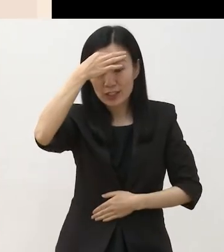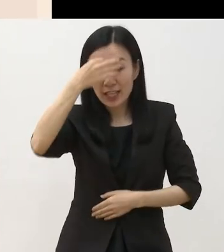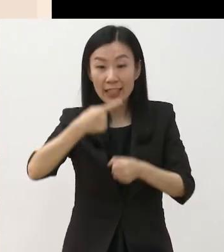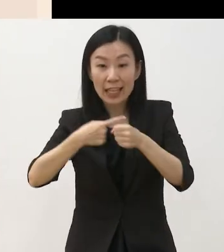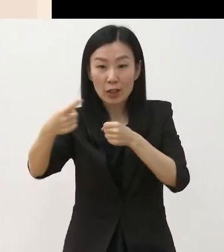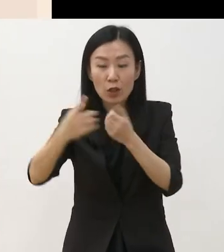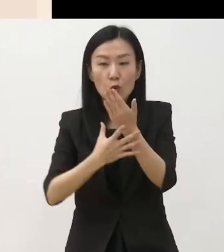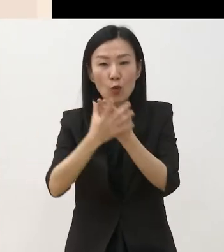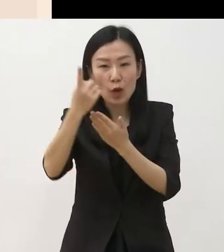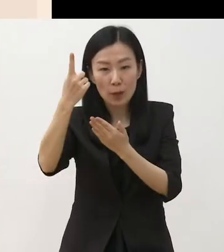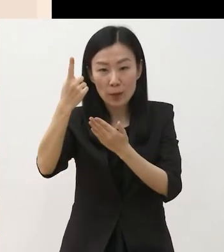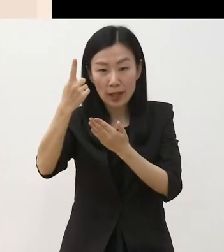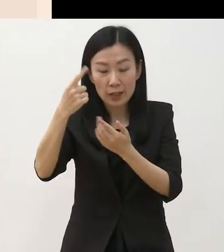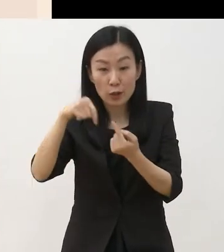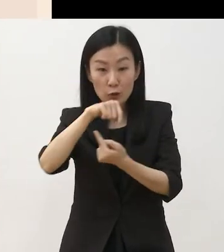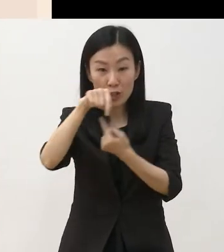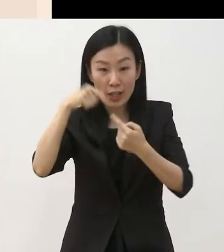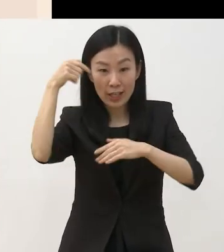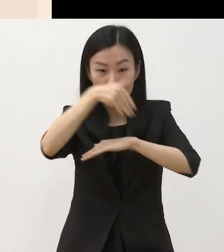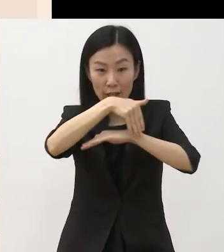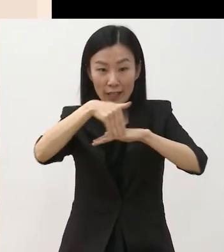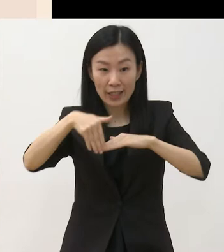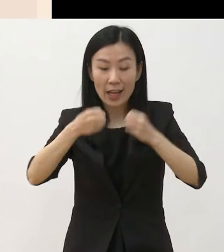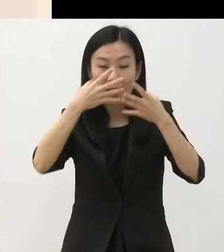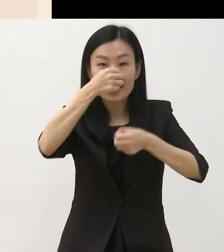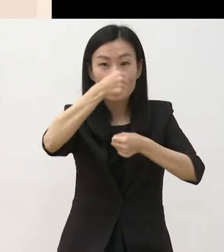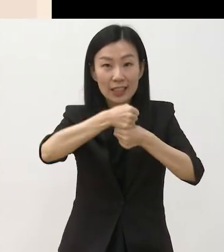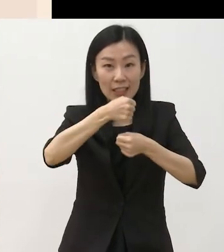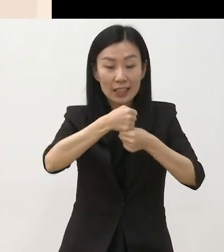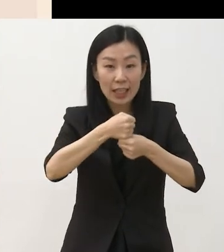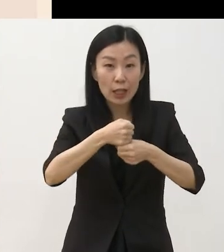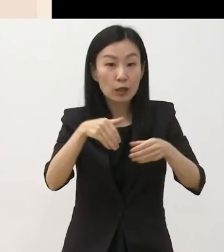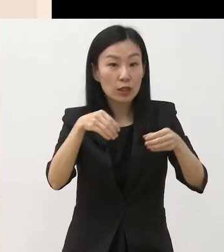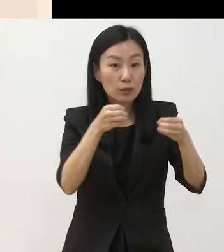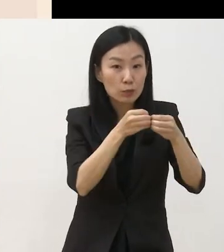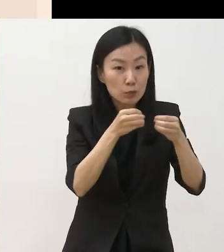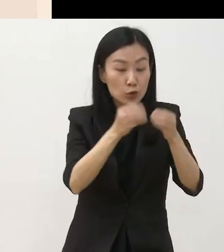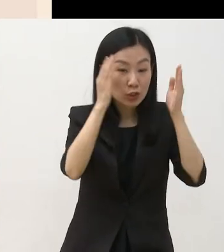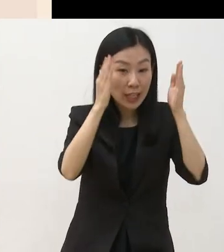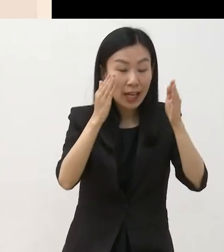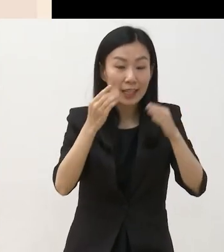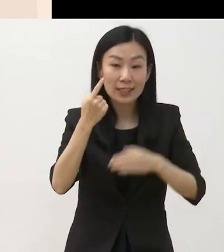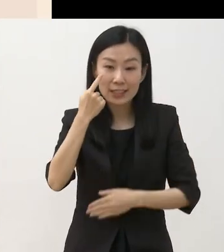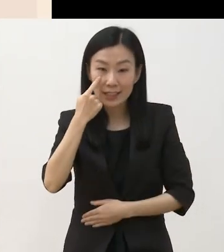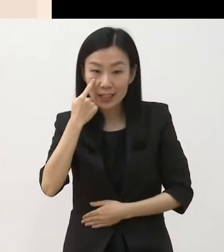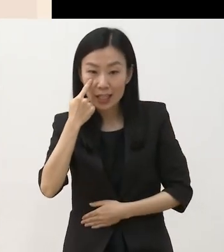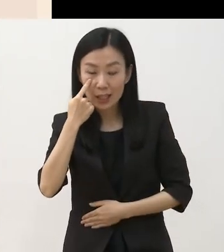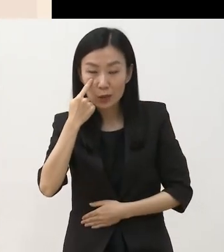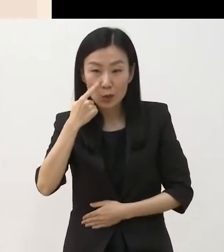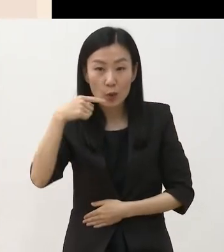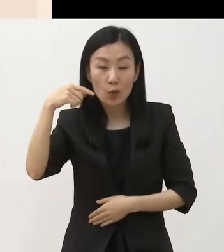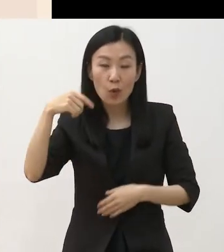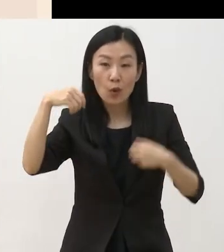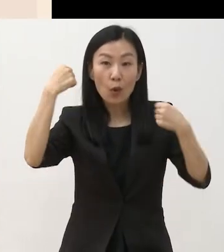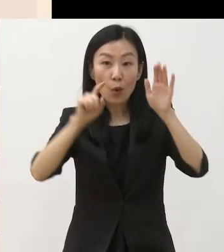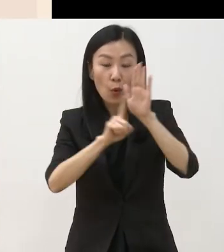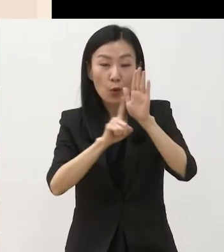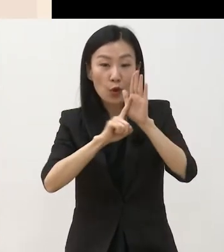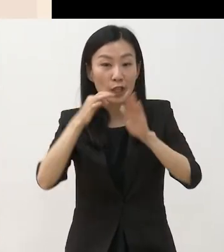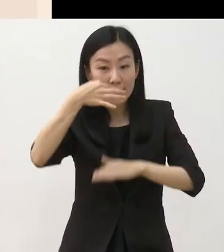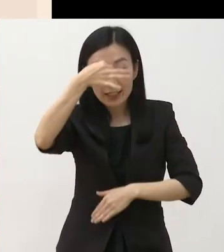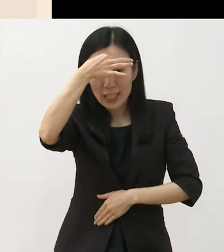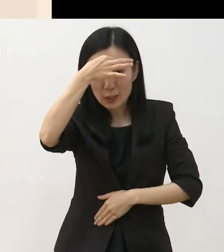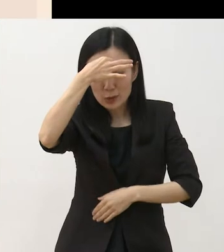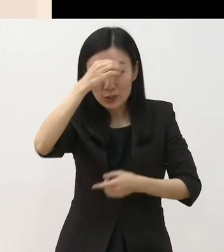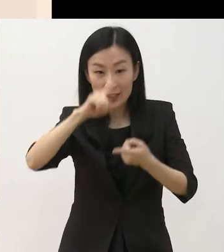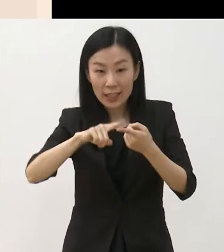할 예정입니다. 창작 분야의 문학, 시각, 그 다음에 공연 예술 분야의 연극, 무용,